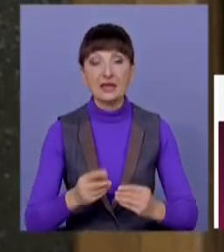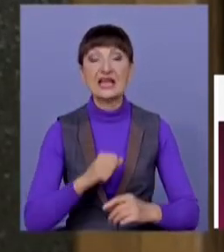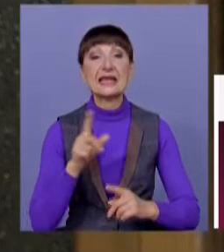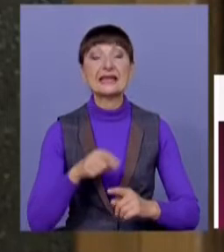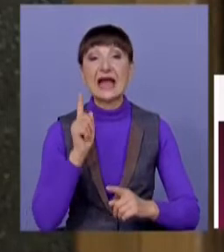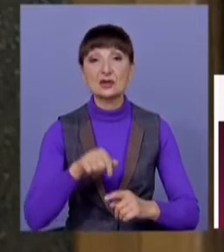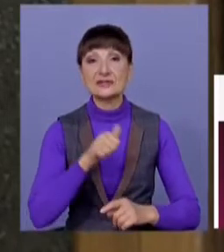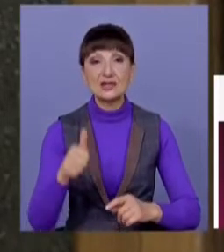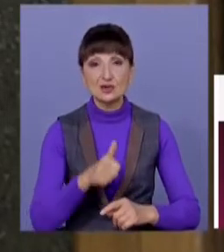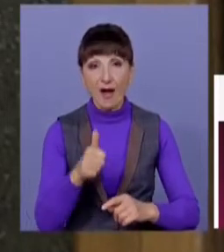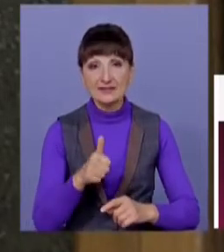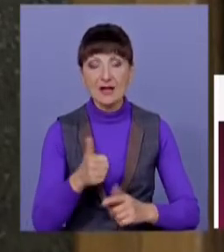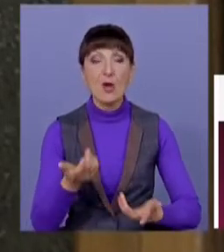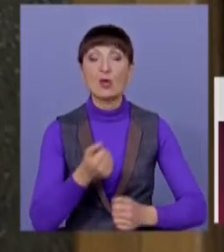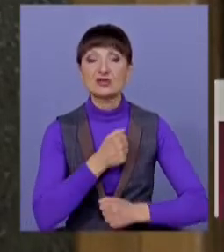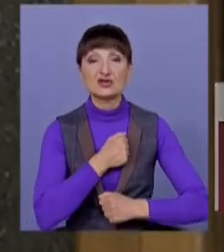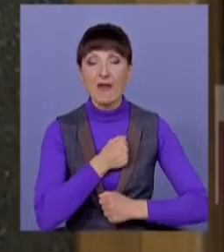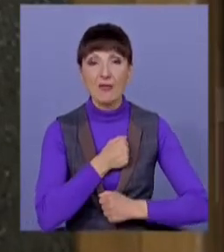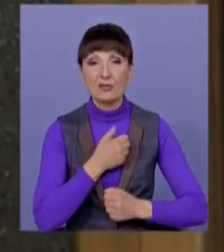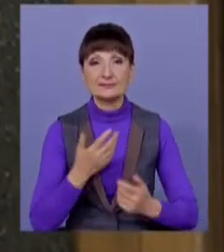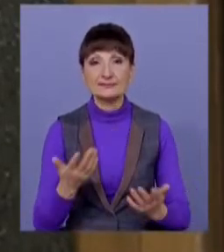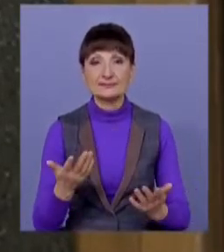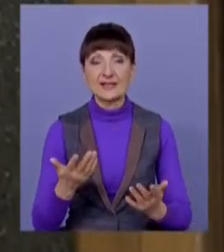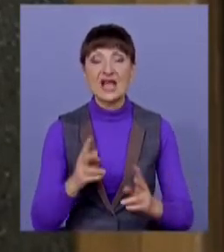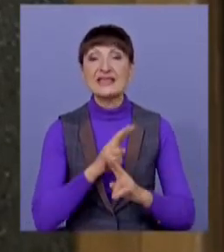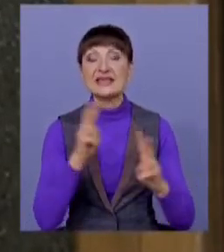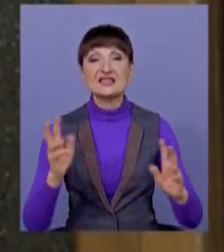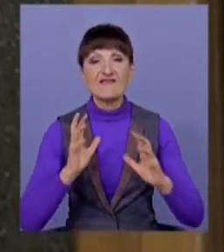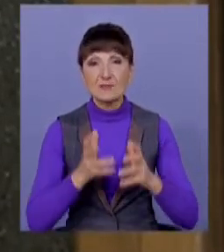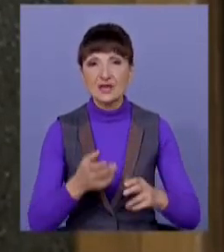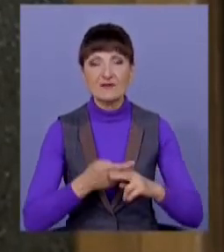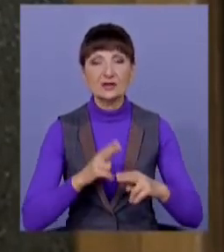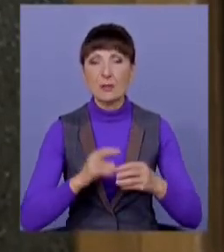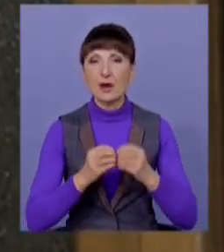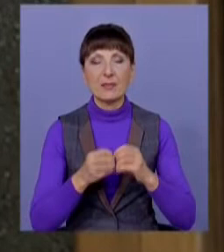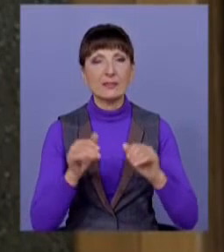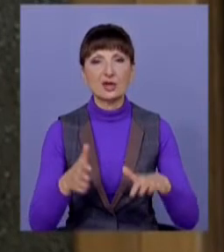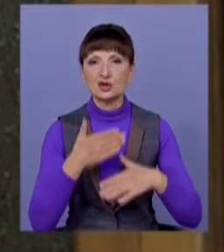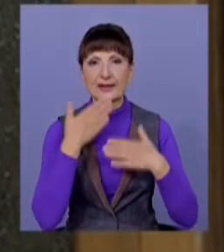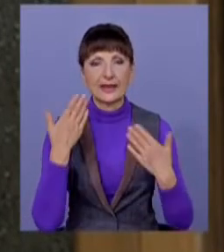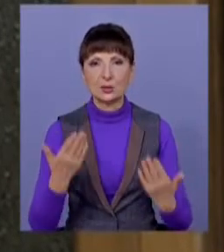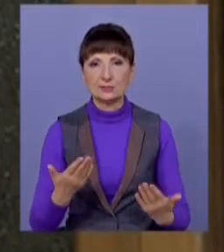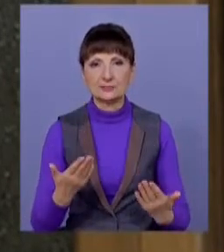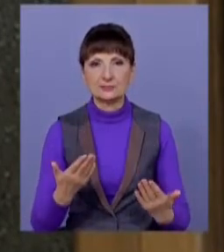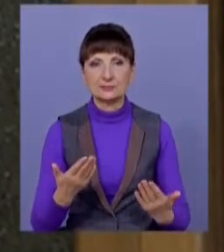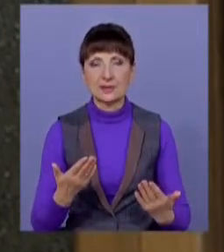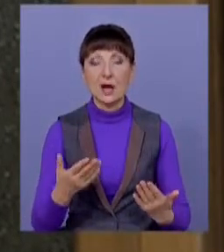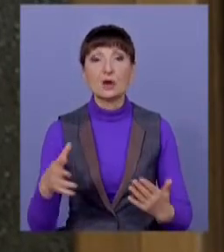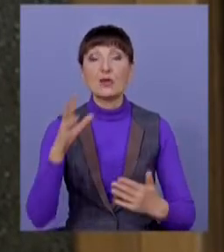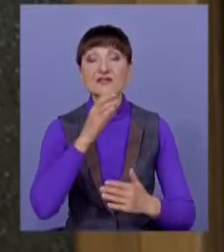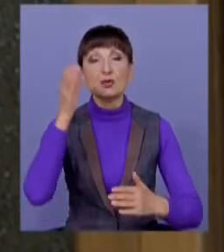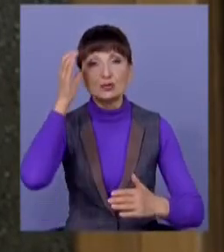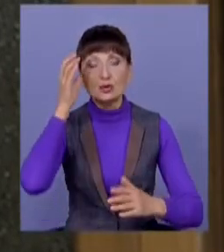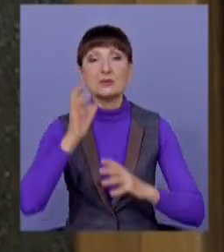час, к сожалению, нигде в мире эта проблема не решена. Но все ученые